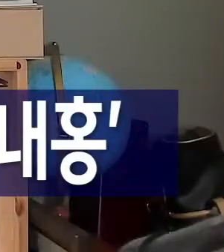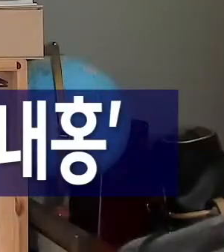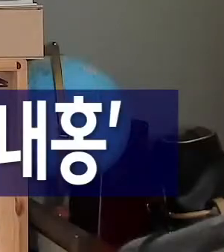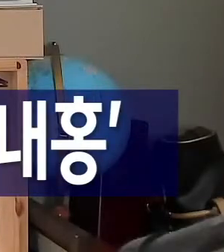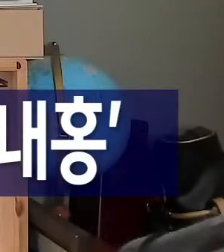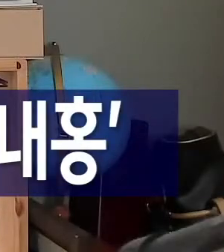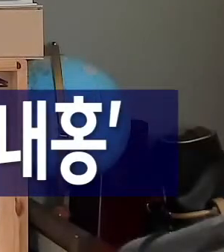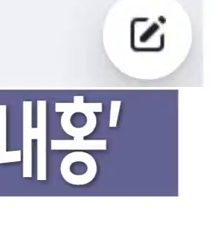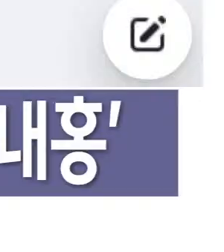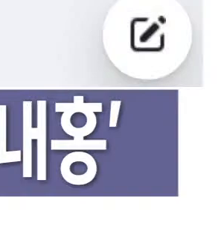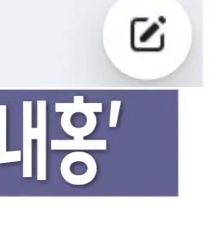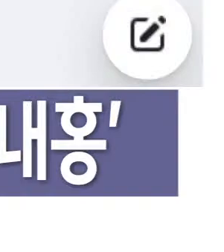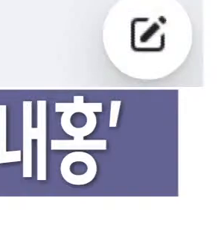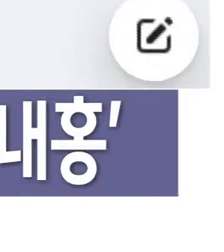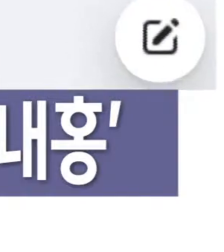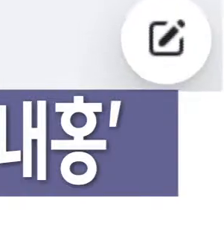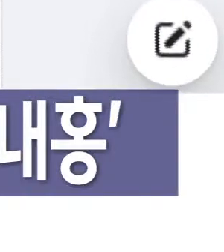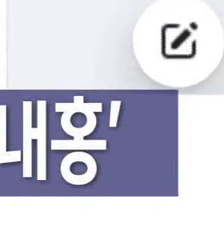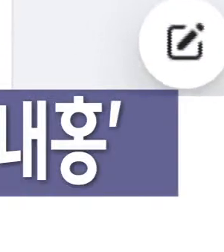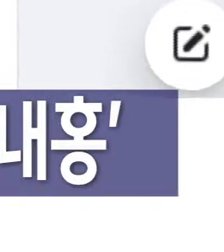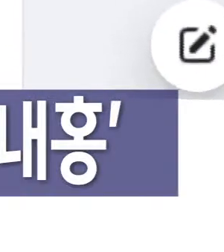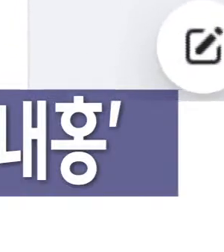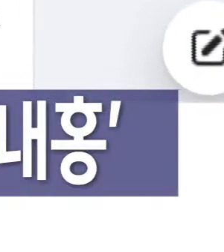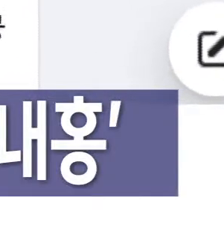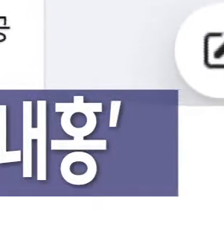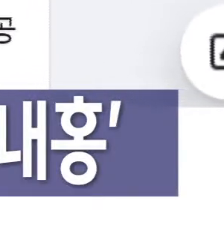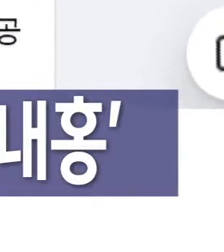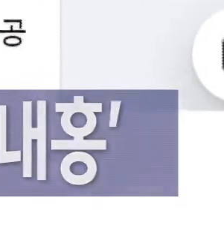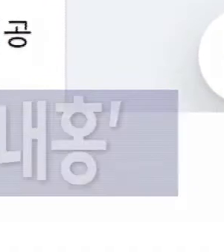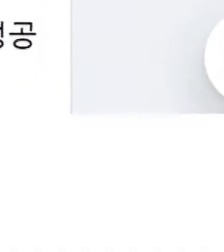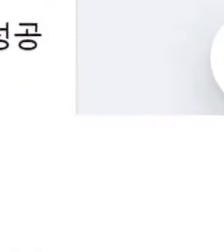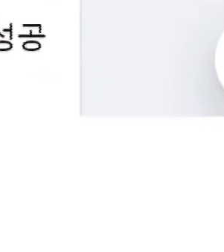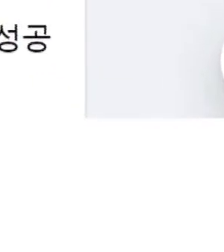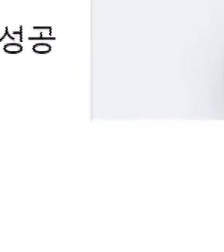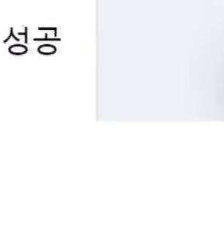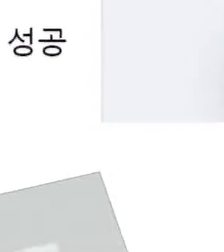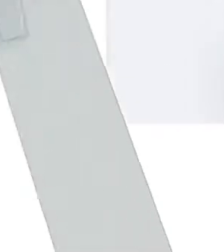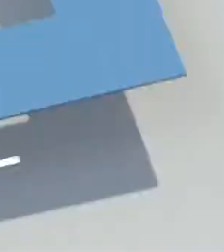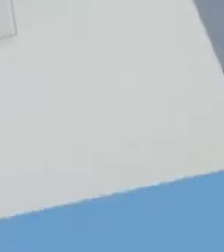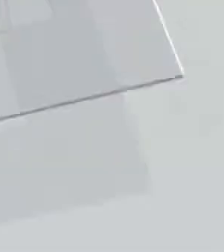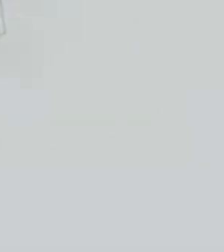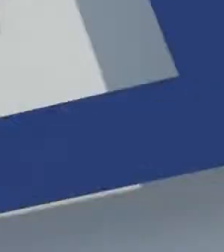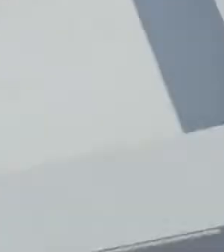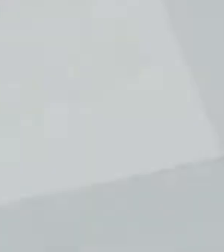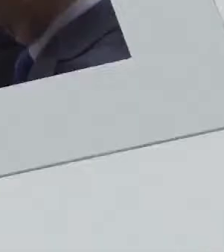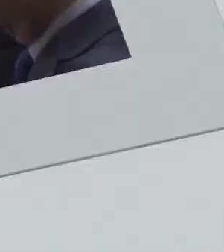국민의힘에서는 김영환 전 의원의 가세로 예선 경쟁이 더 치열해졌습니다.